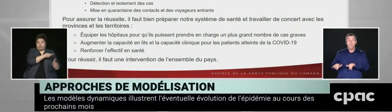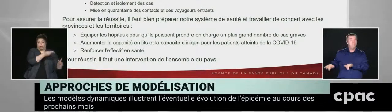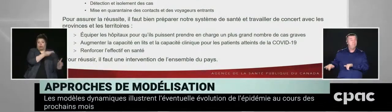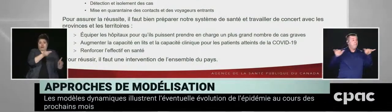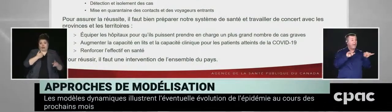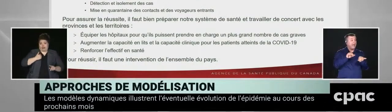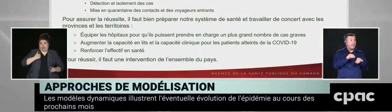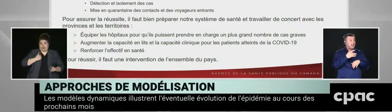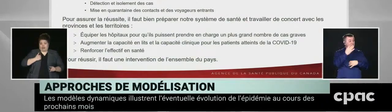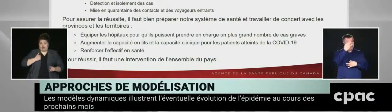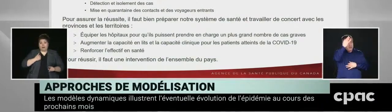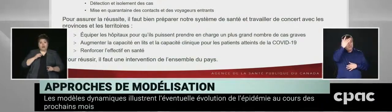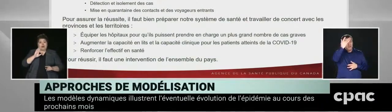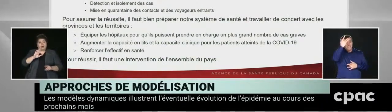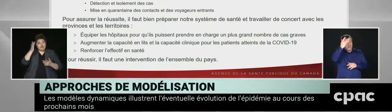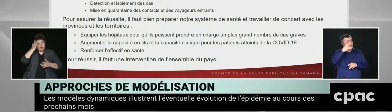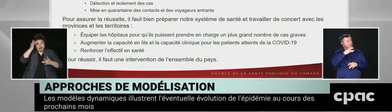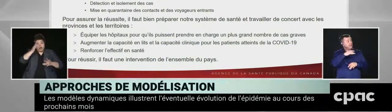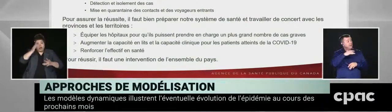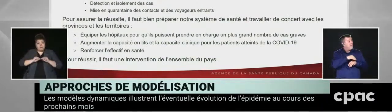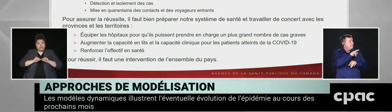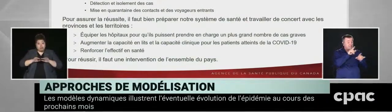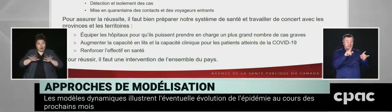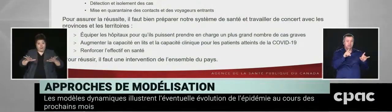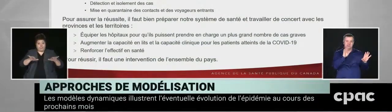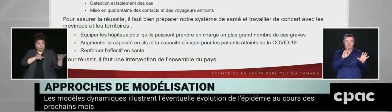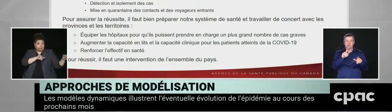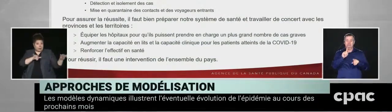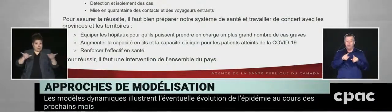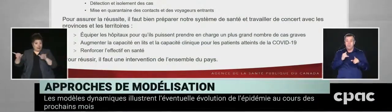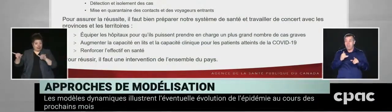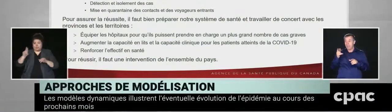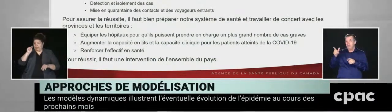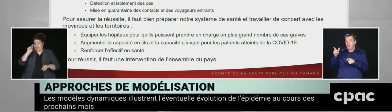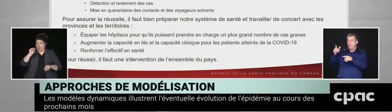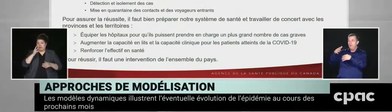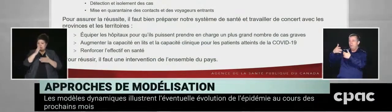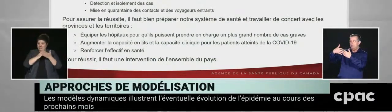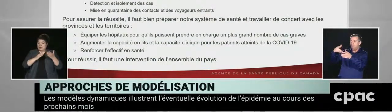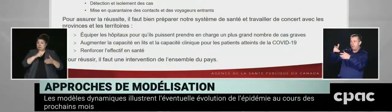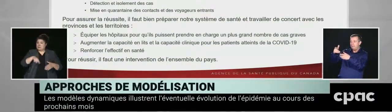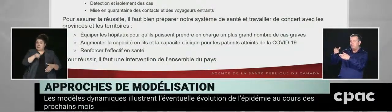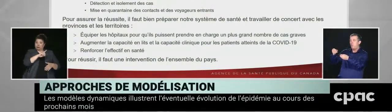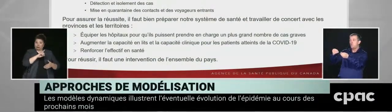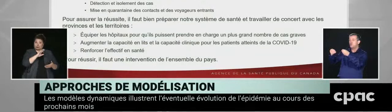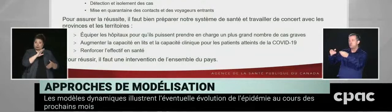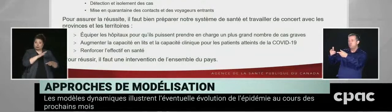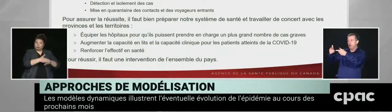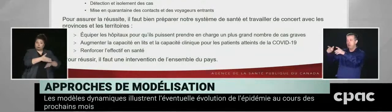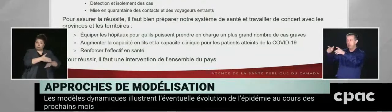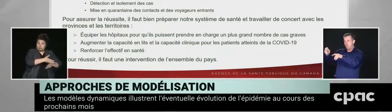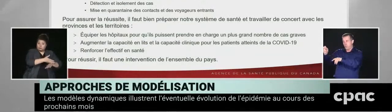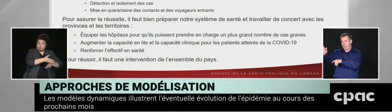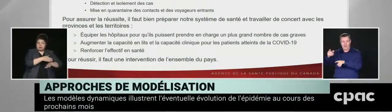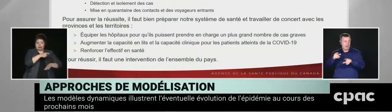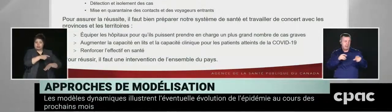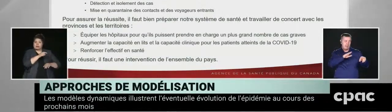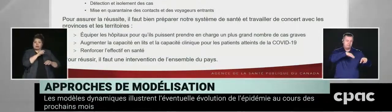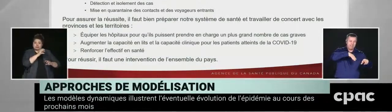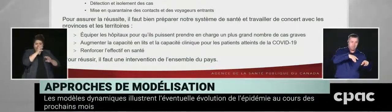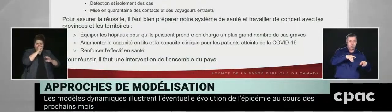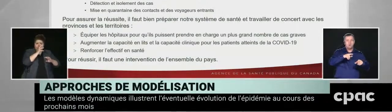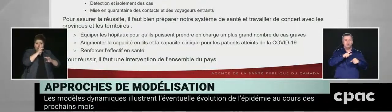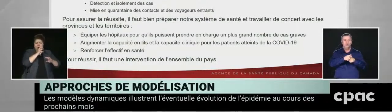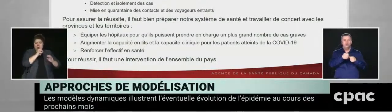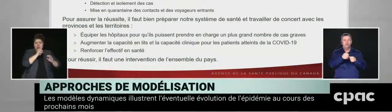mesures de contrôle peuvent être assouplies, les décisions seront basées sur la situation épidémique locale. Il est possible